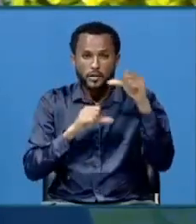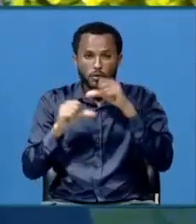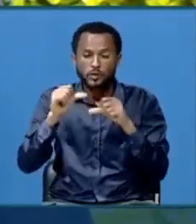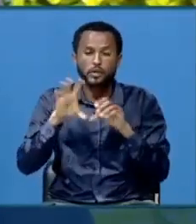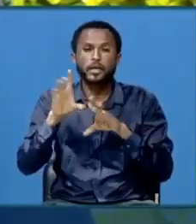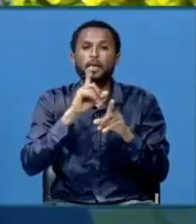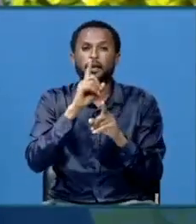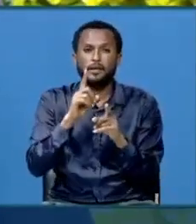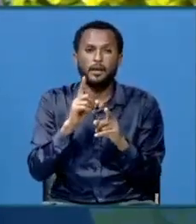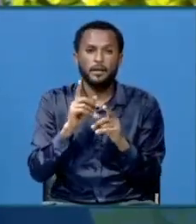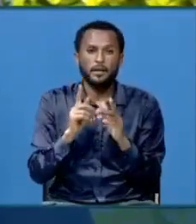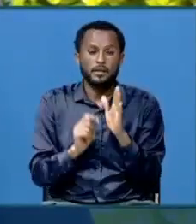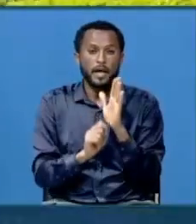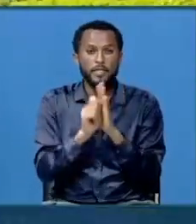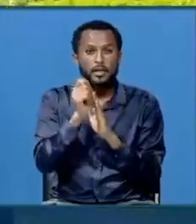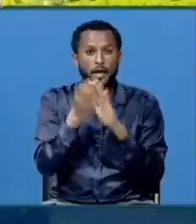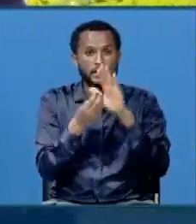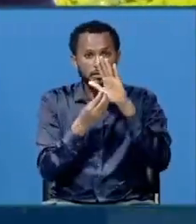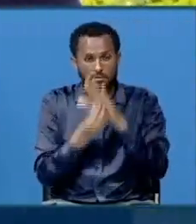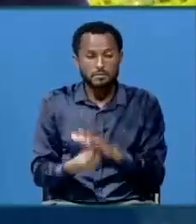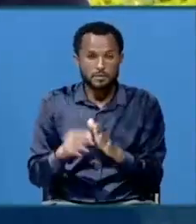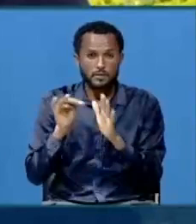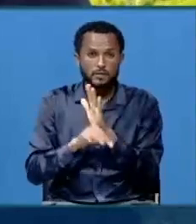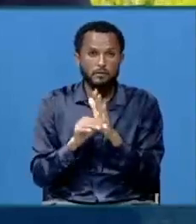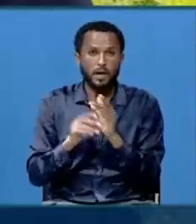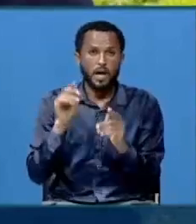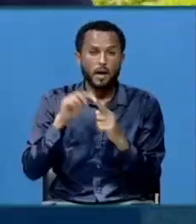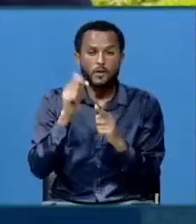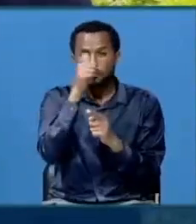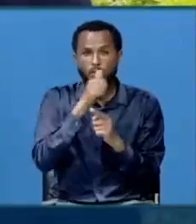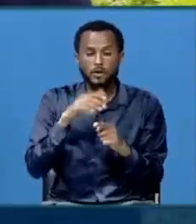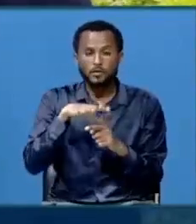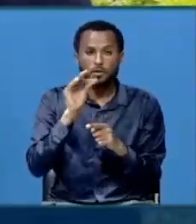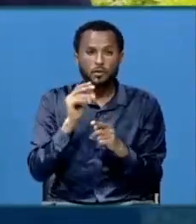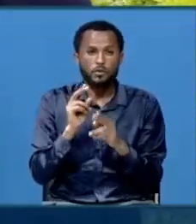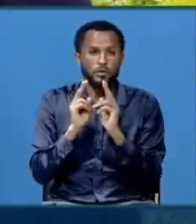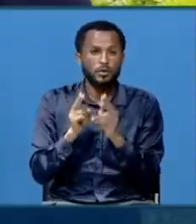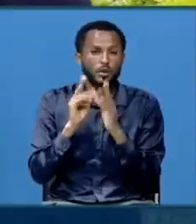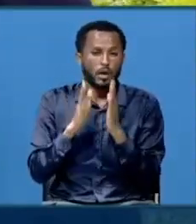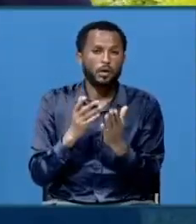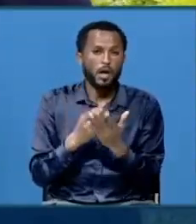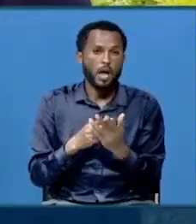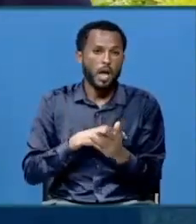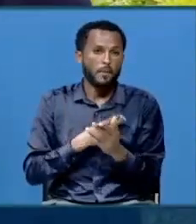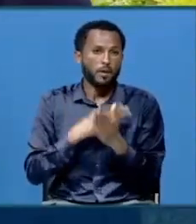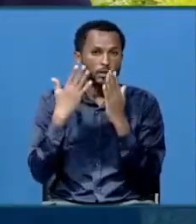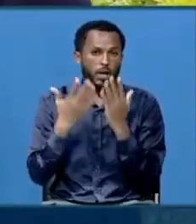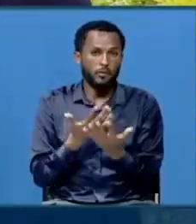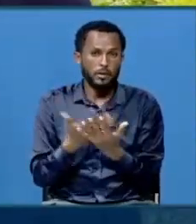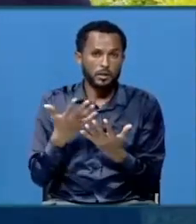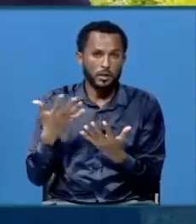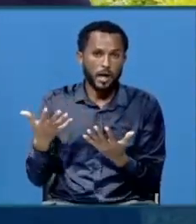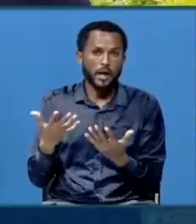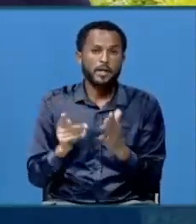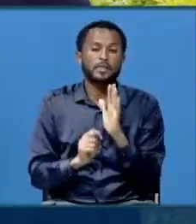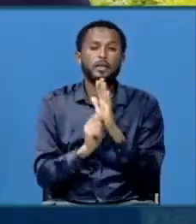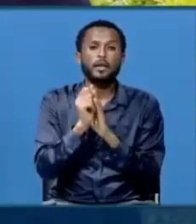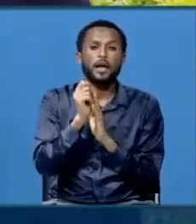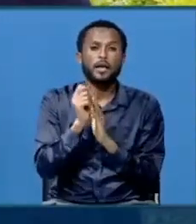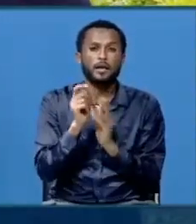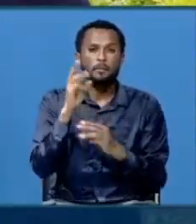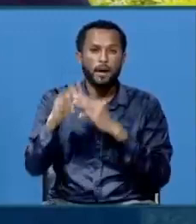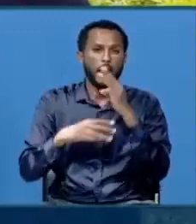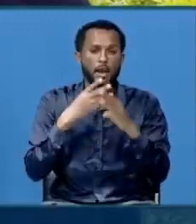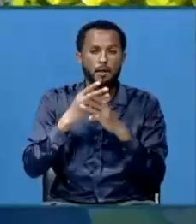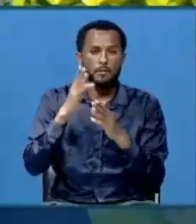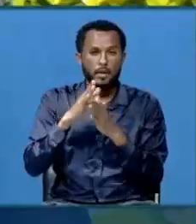ነቲ ናይ ትግራይ ጭፍጨፋ። ኣብ ኢትዮጵያ ዝርከቡ ጥንታዊ ሃይማኖታዊ ቅርስታትን ንዋያትን ኦርቶዶክስ ተዋህዶ ትግራይ ብዓለም